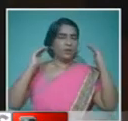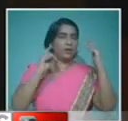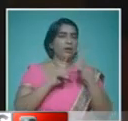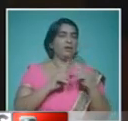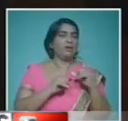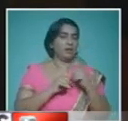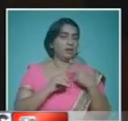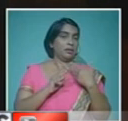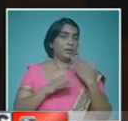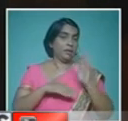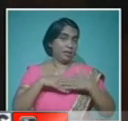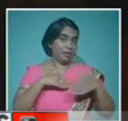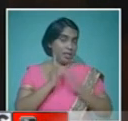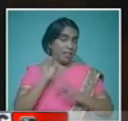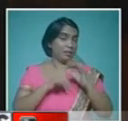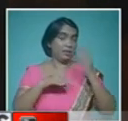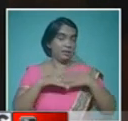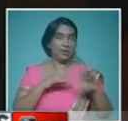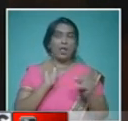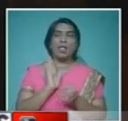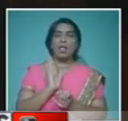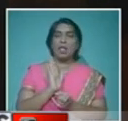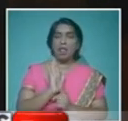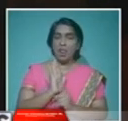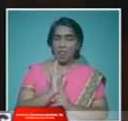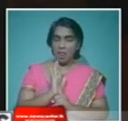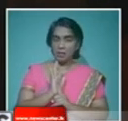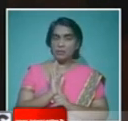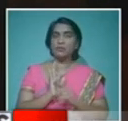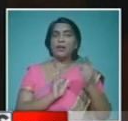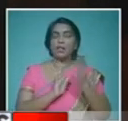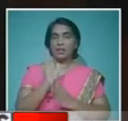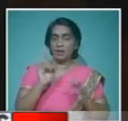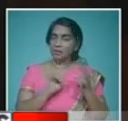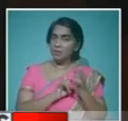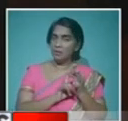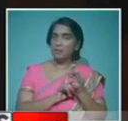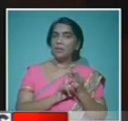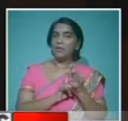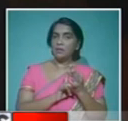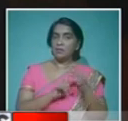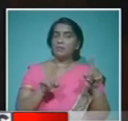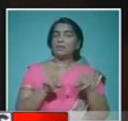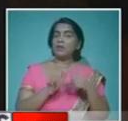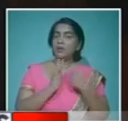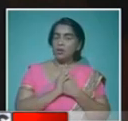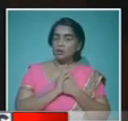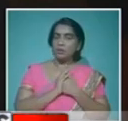අමාත්‍ය ධූර දරු ලක්ෂ්මන් ක්‍රියල්ල ගරු මන්ත්‍රීතුමත් එවගේම ගරු